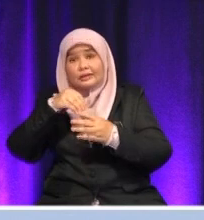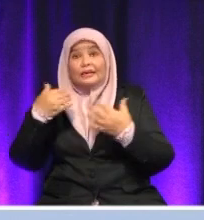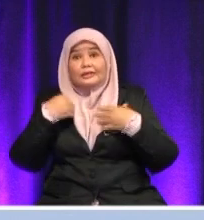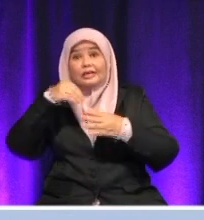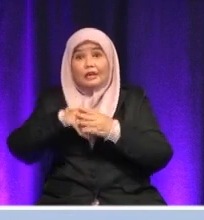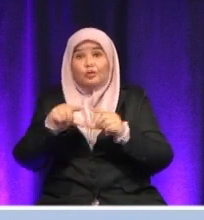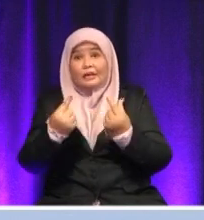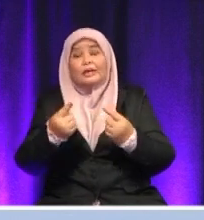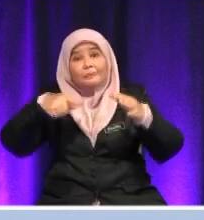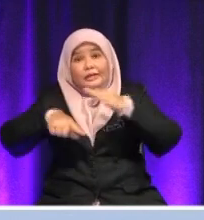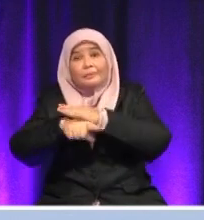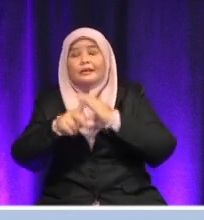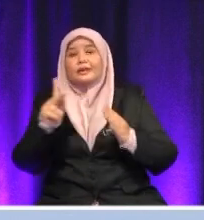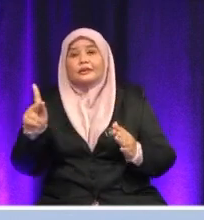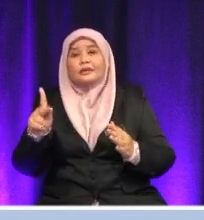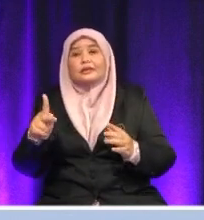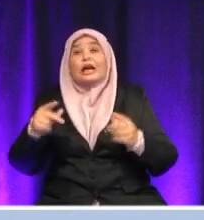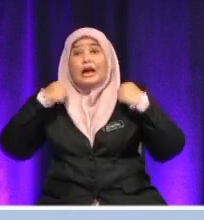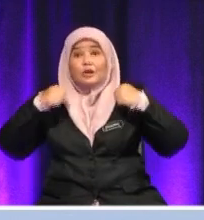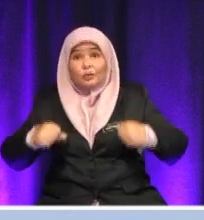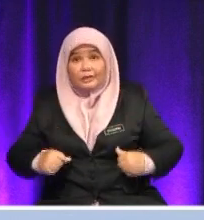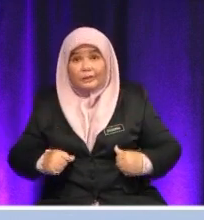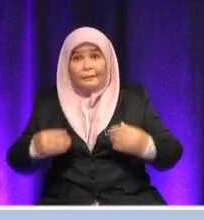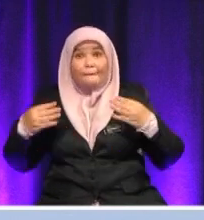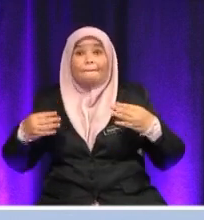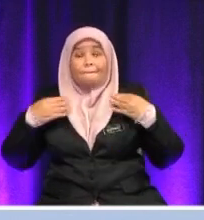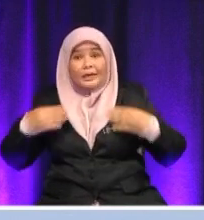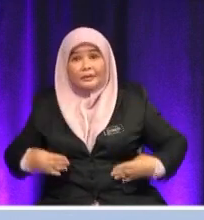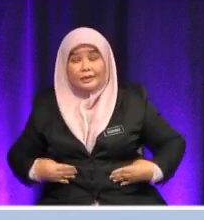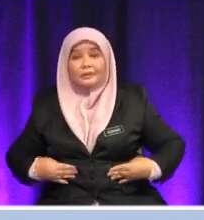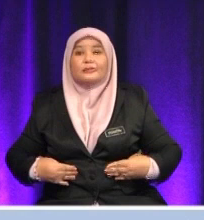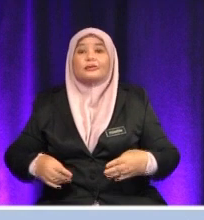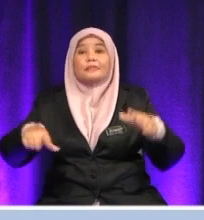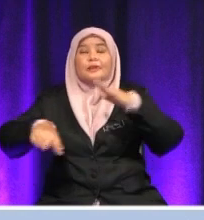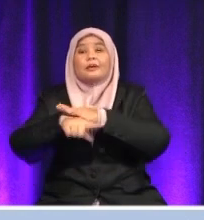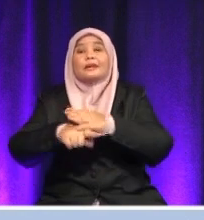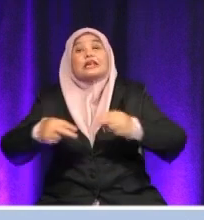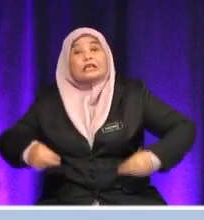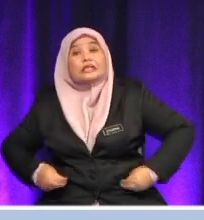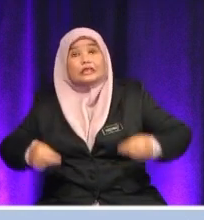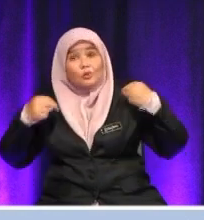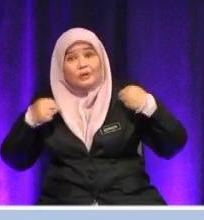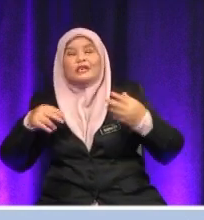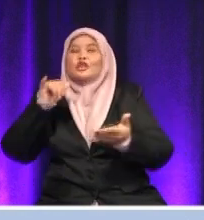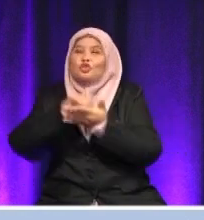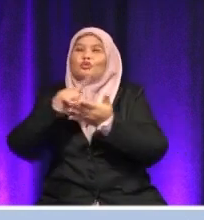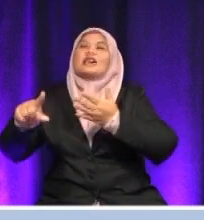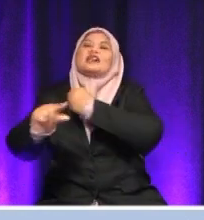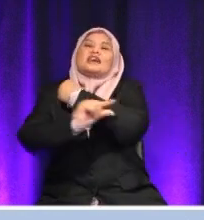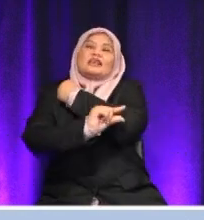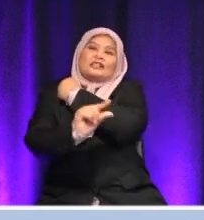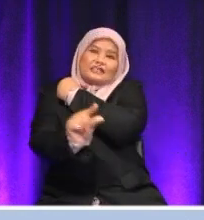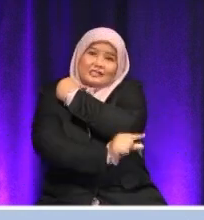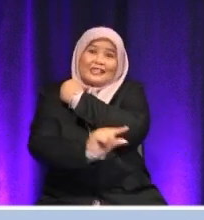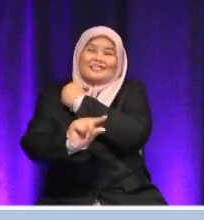dan ia melibatkan kepada anggota badan dan juga melibatkan kepada nyawa. Baik. Itulah kisos. Ya. Okey, kita pergi yang